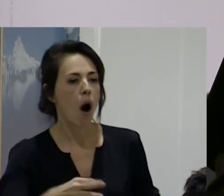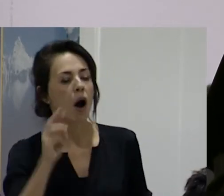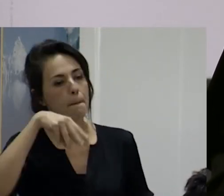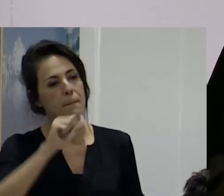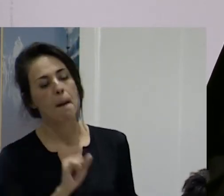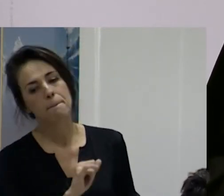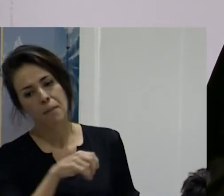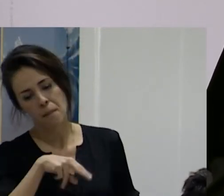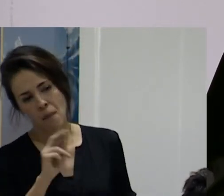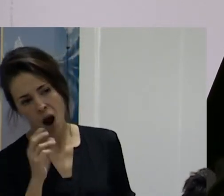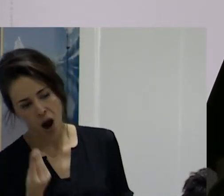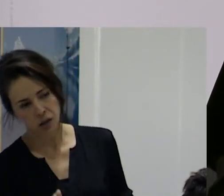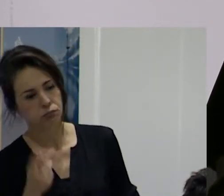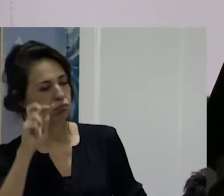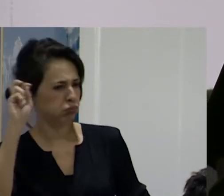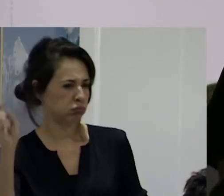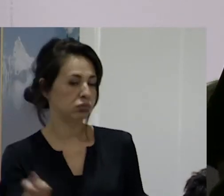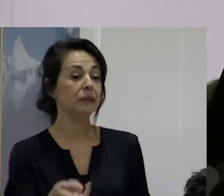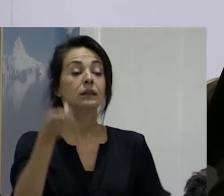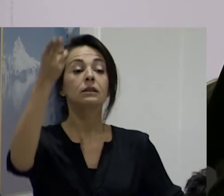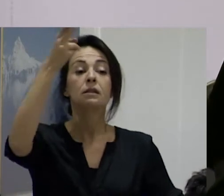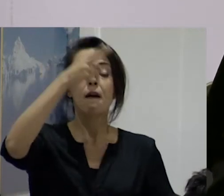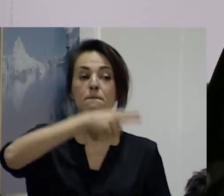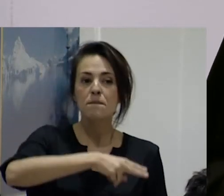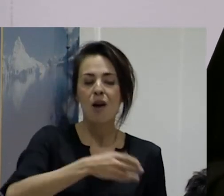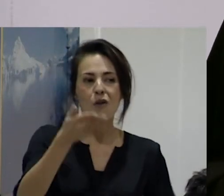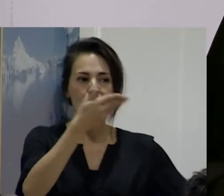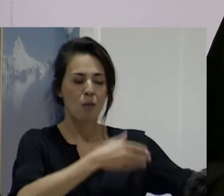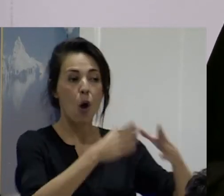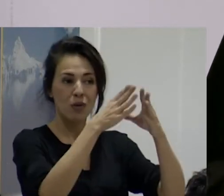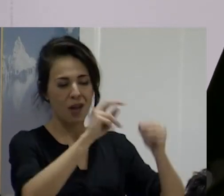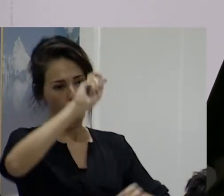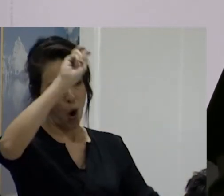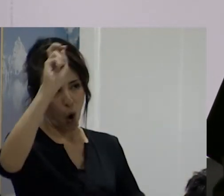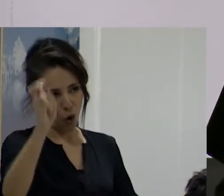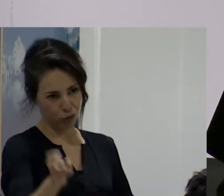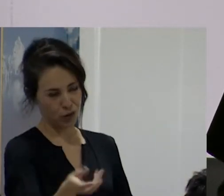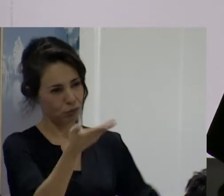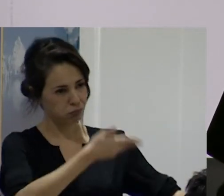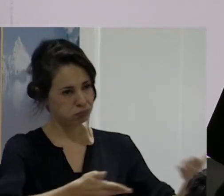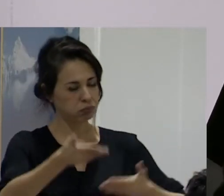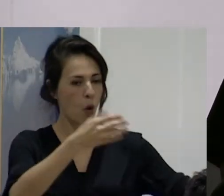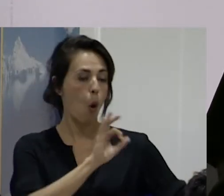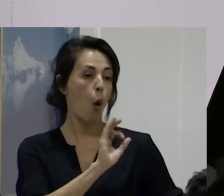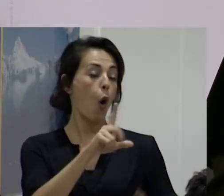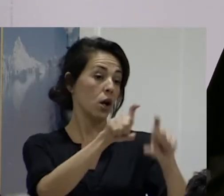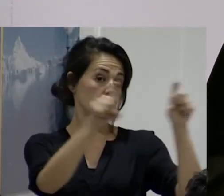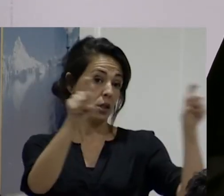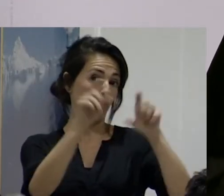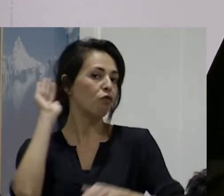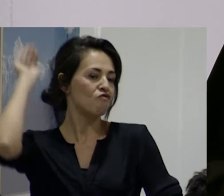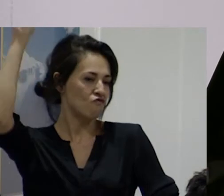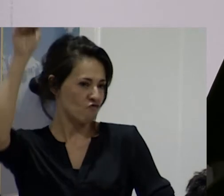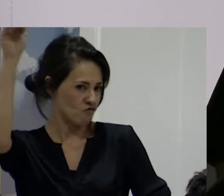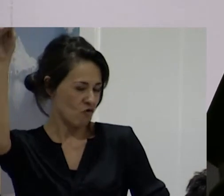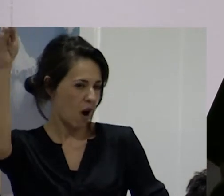Vila Museu, sinó que també s'estén en la col·laboració en altres universitats, com és lògic, o a institucions de caràcter internacional,